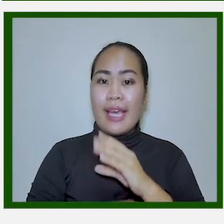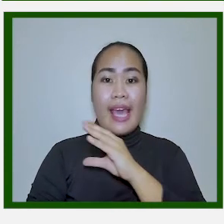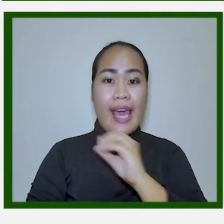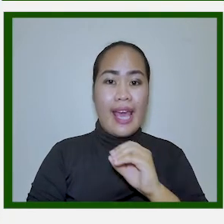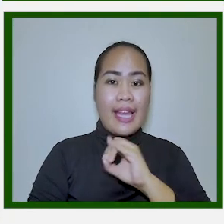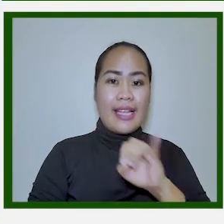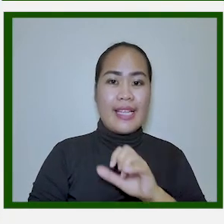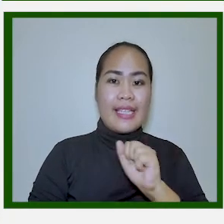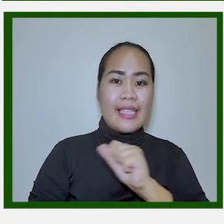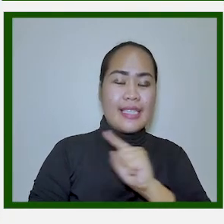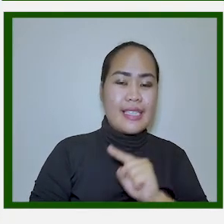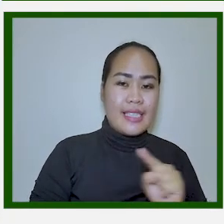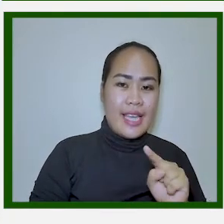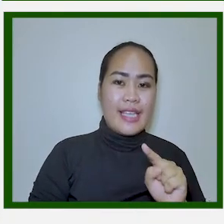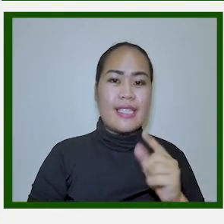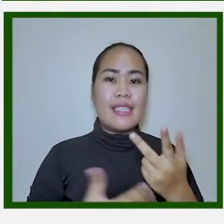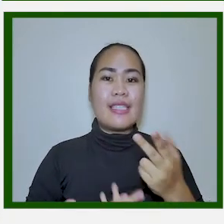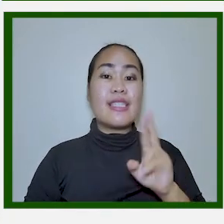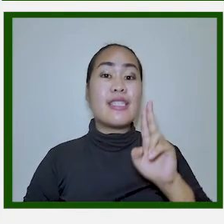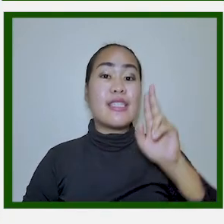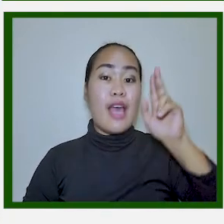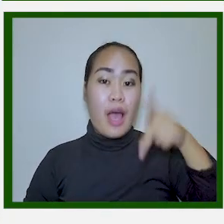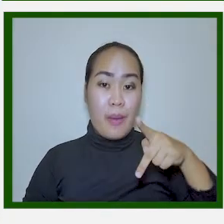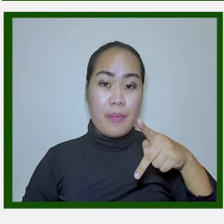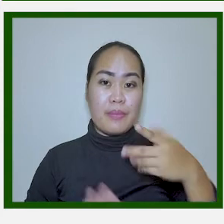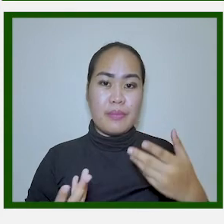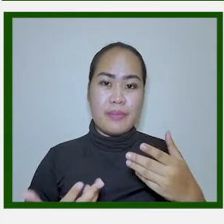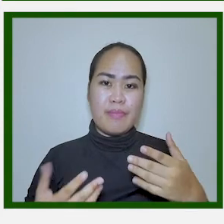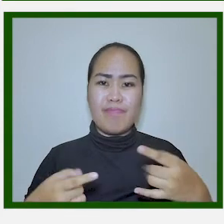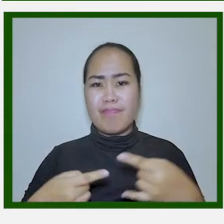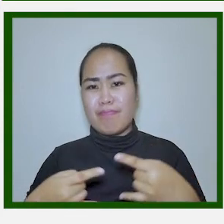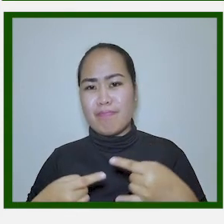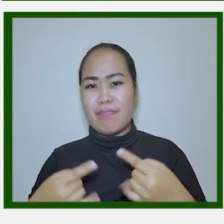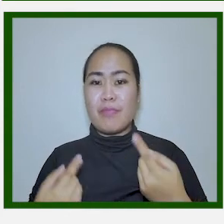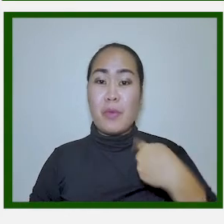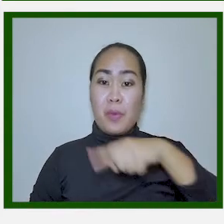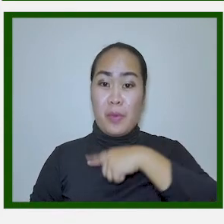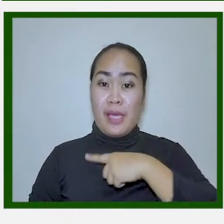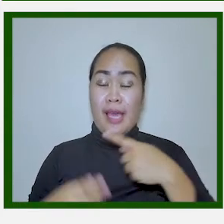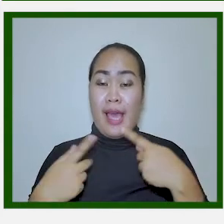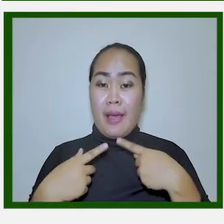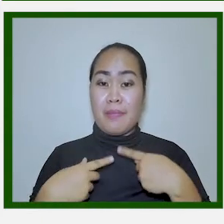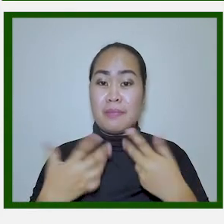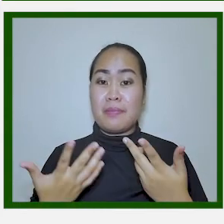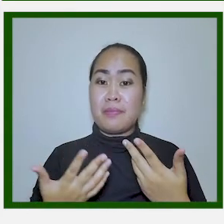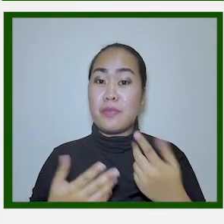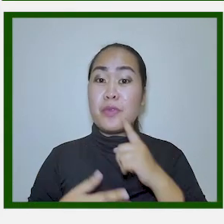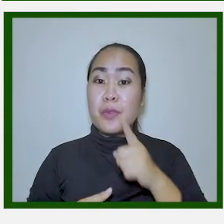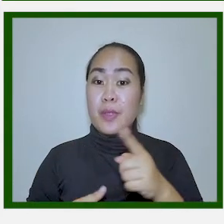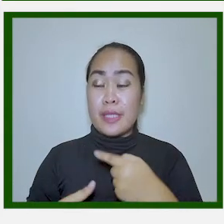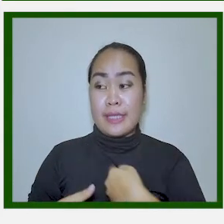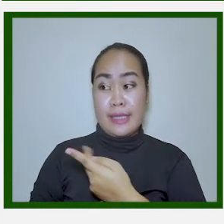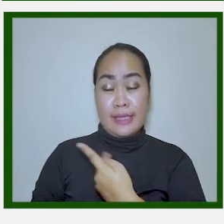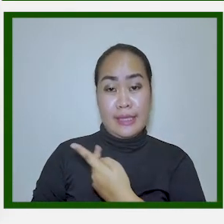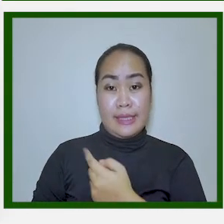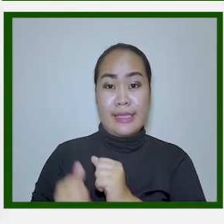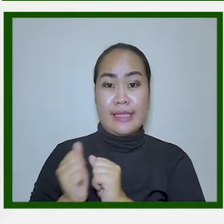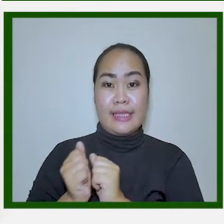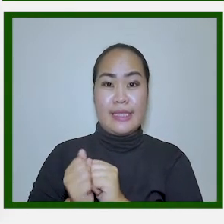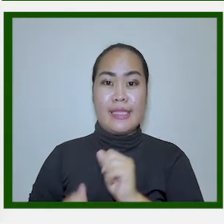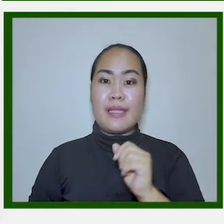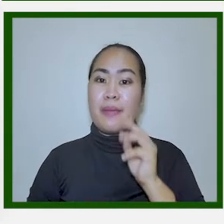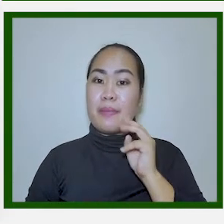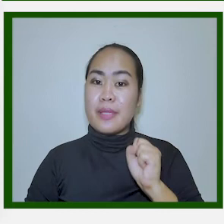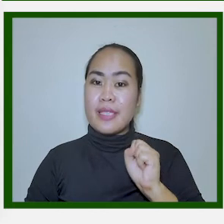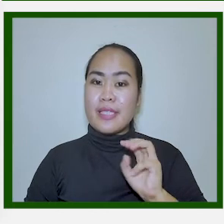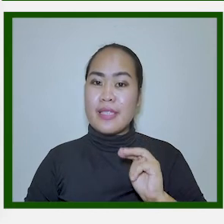nag-judge ni Miss Monique, no? At syempre ang inyong lingkod. And of course, congratulations sa mga winning entries, ano?